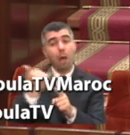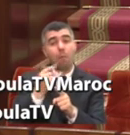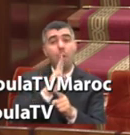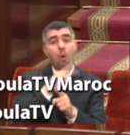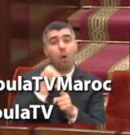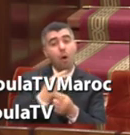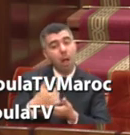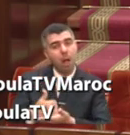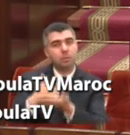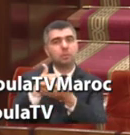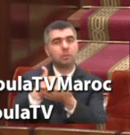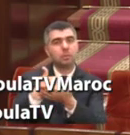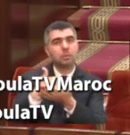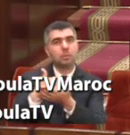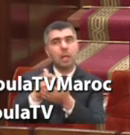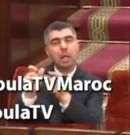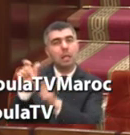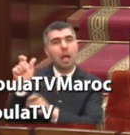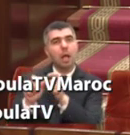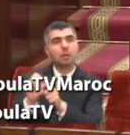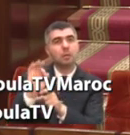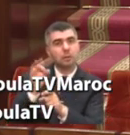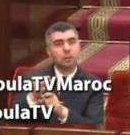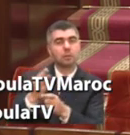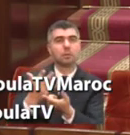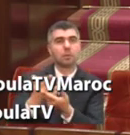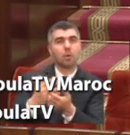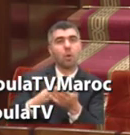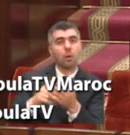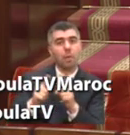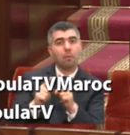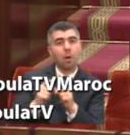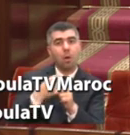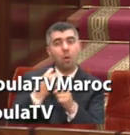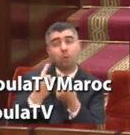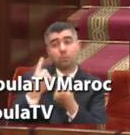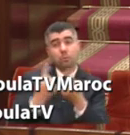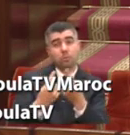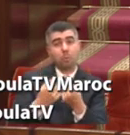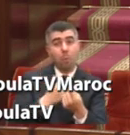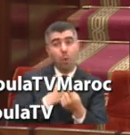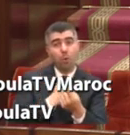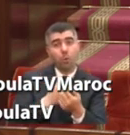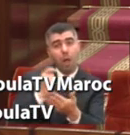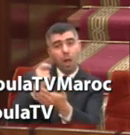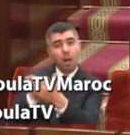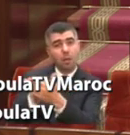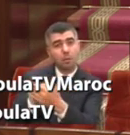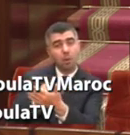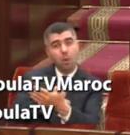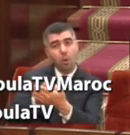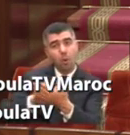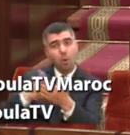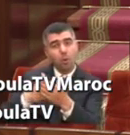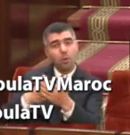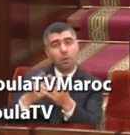معينة ولو من خلال الدعم، باش أن المواطن ما يلقاش نفسه وحيدا أمام كارثة اللي هي ارتفاع ديال الأسعار